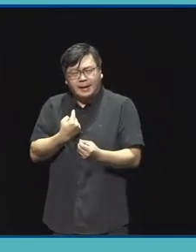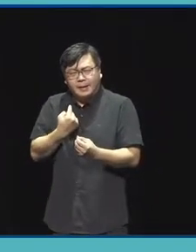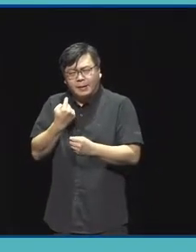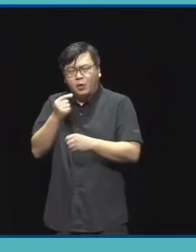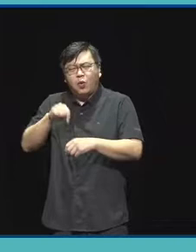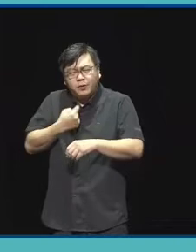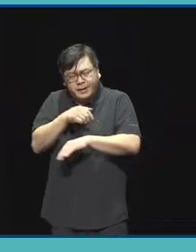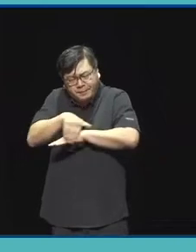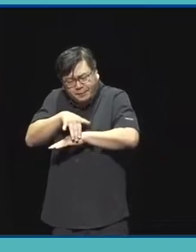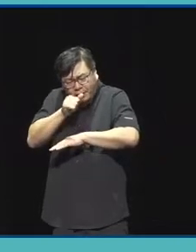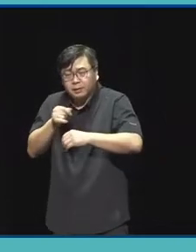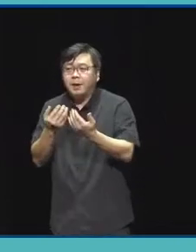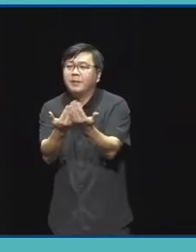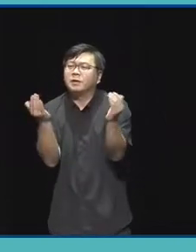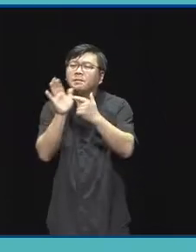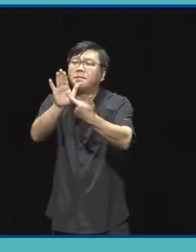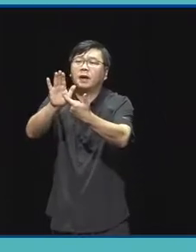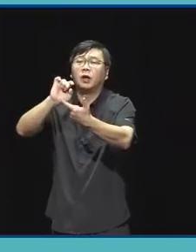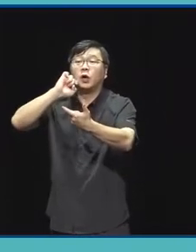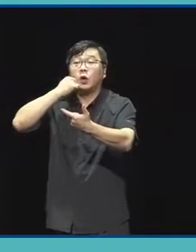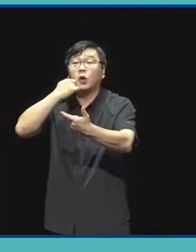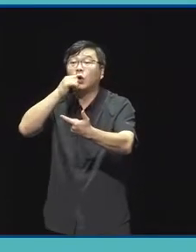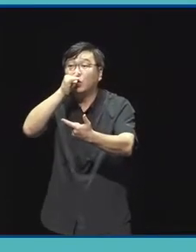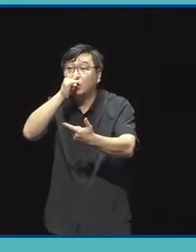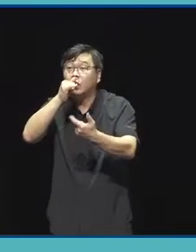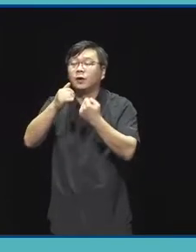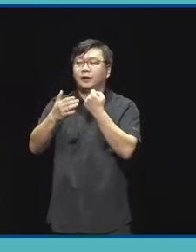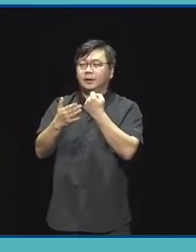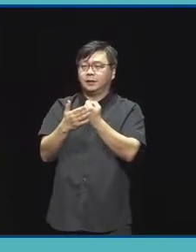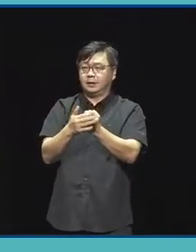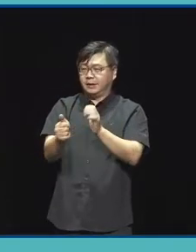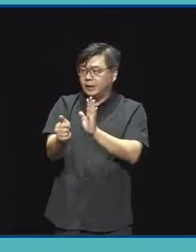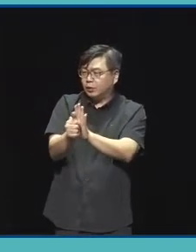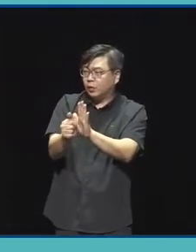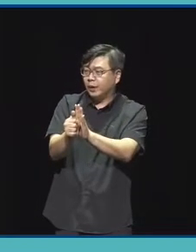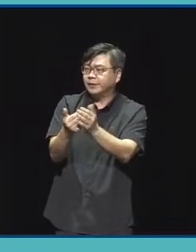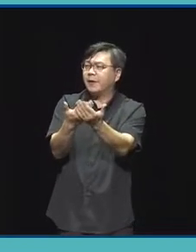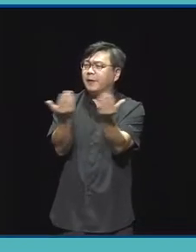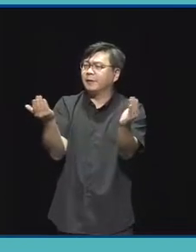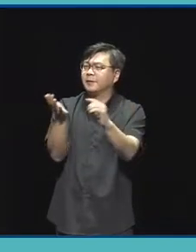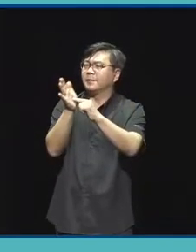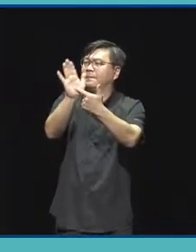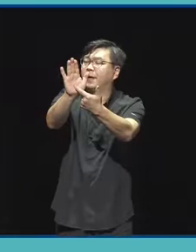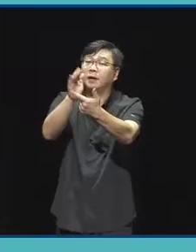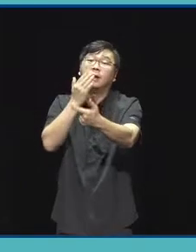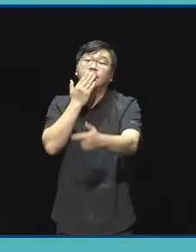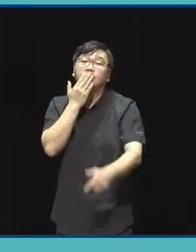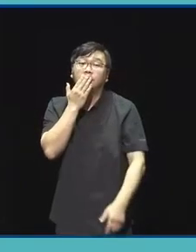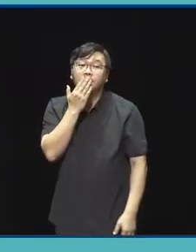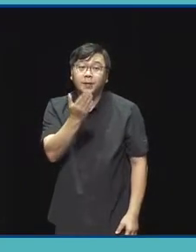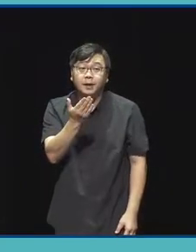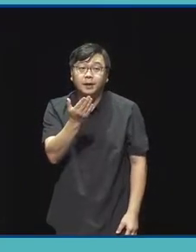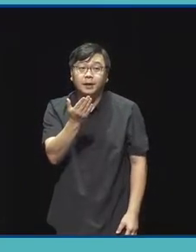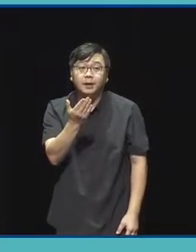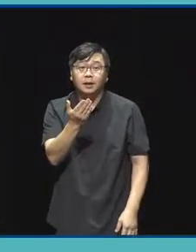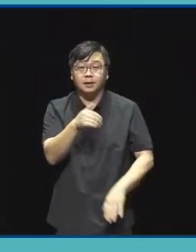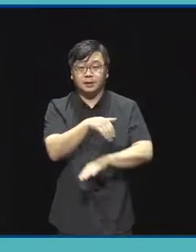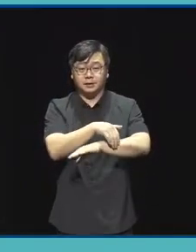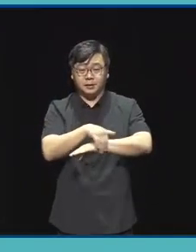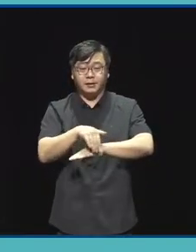기회가 많지 않기 때문에 그런 분들을 위한 전시 기획을 할 수 있도록 구현할 수 있도록 사업을 구성하고 있고